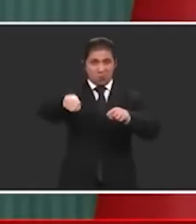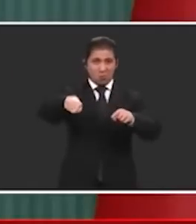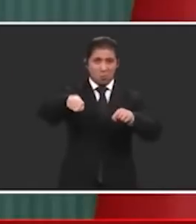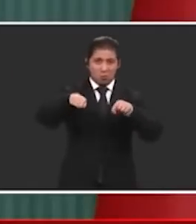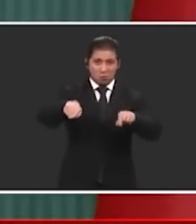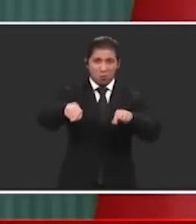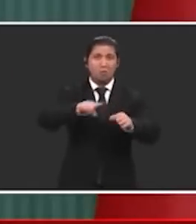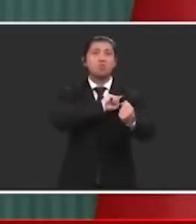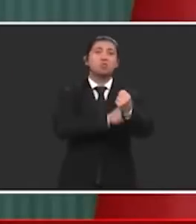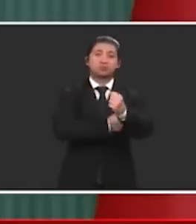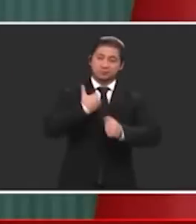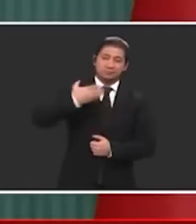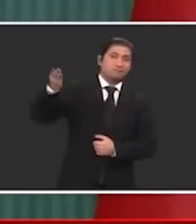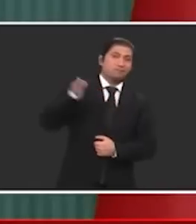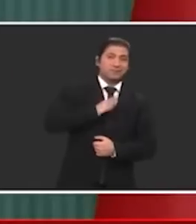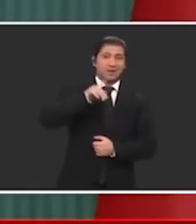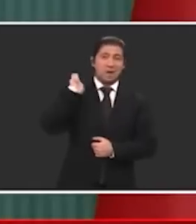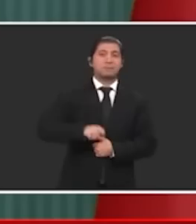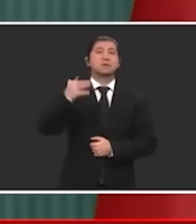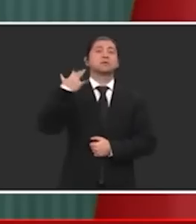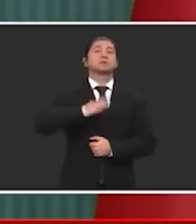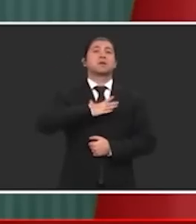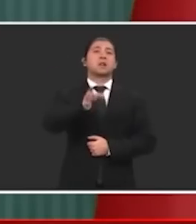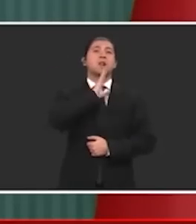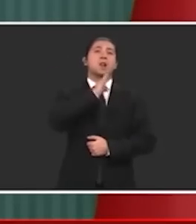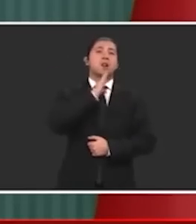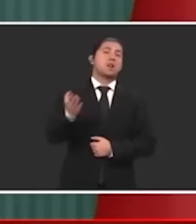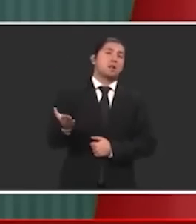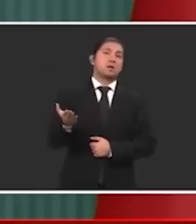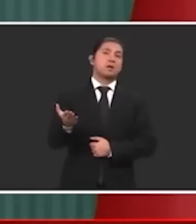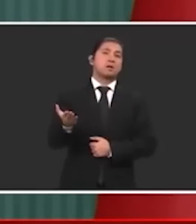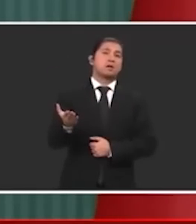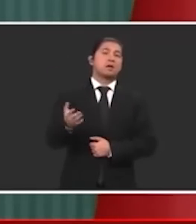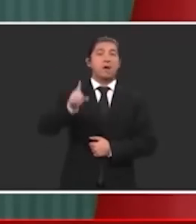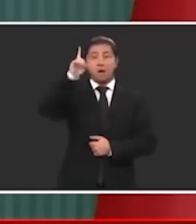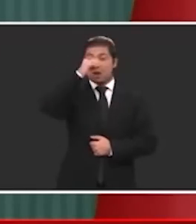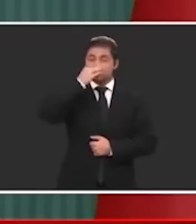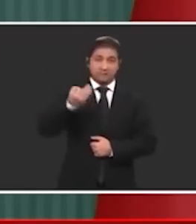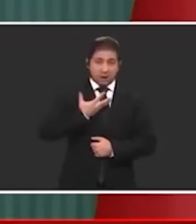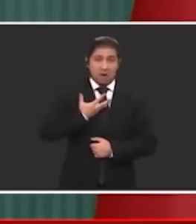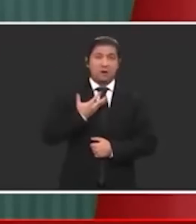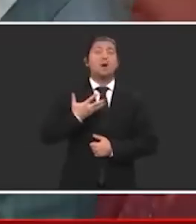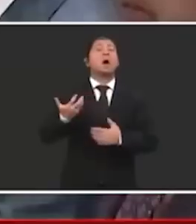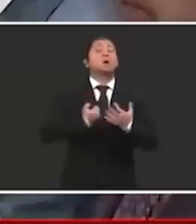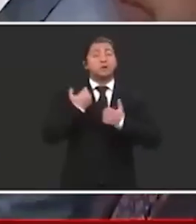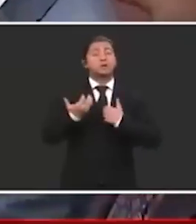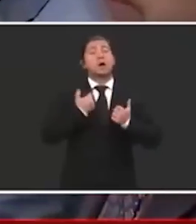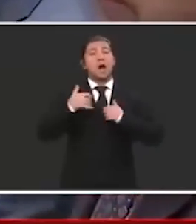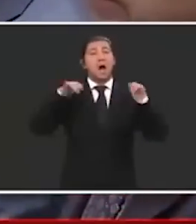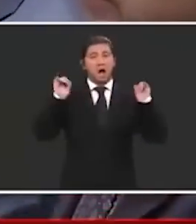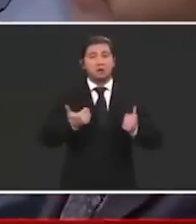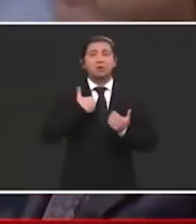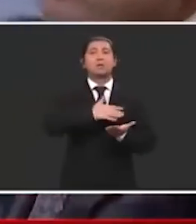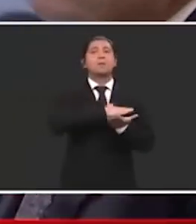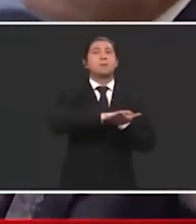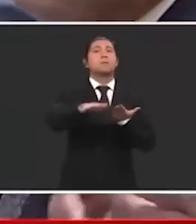güçlü kaleyi yıkmak olduğu çok açıktır. Allah'ın izniyle nice badireyi